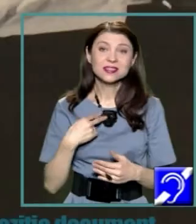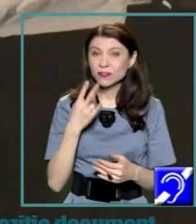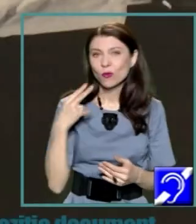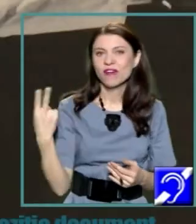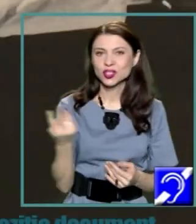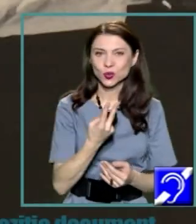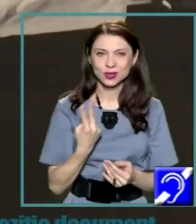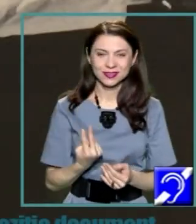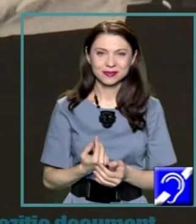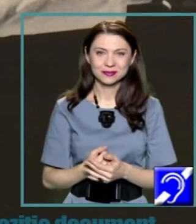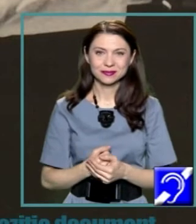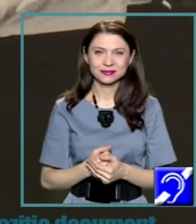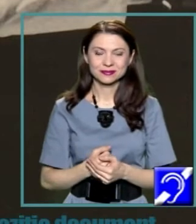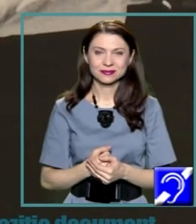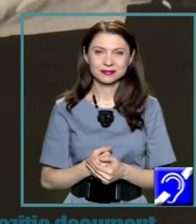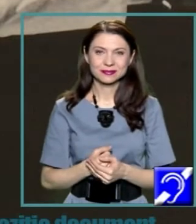reprezentat.